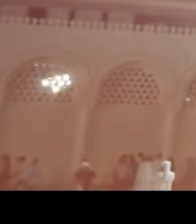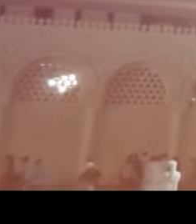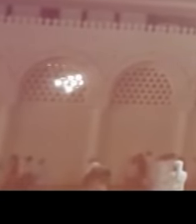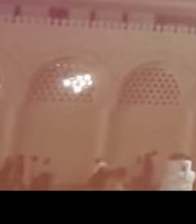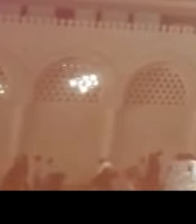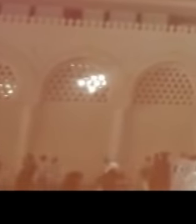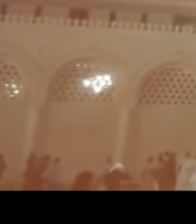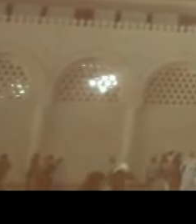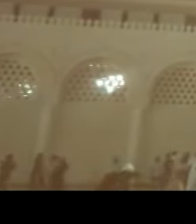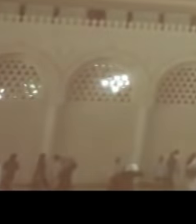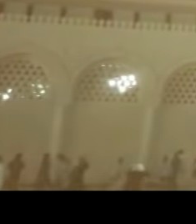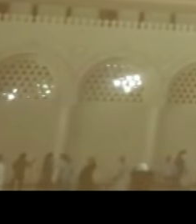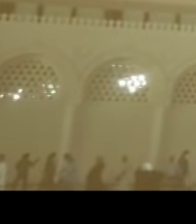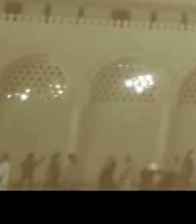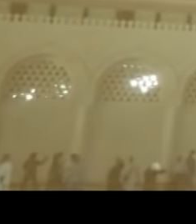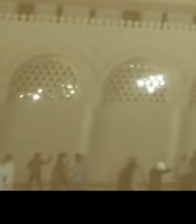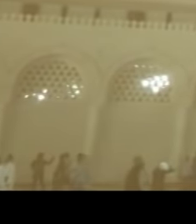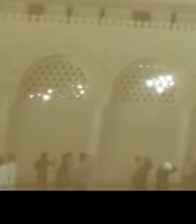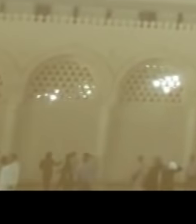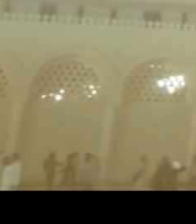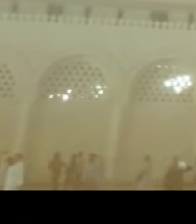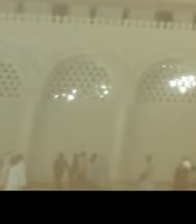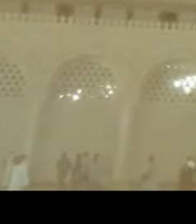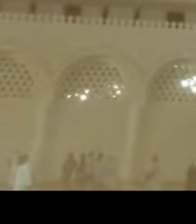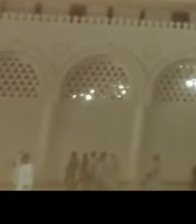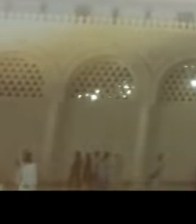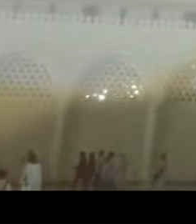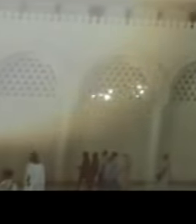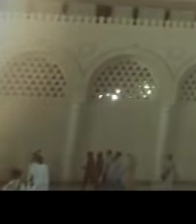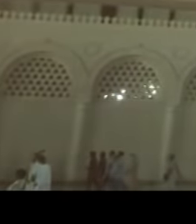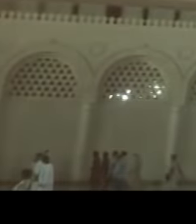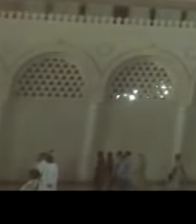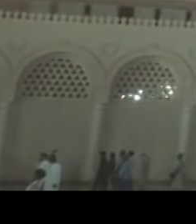ليلي وطال ظلامه.